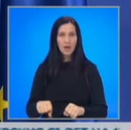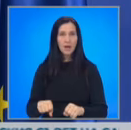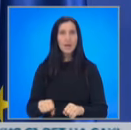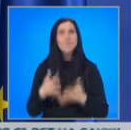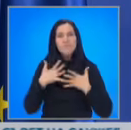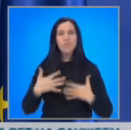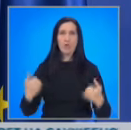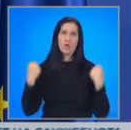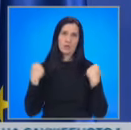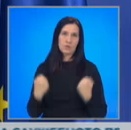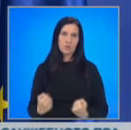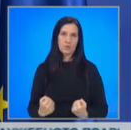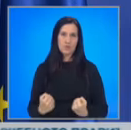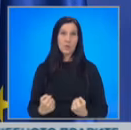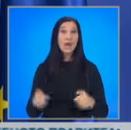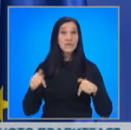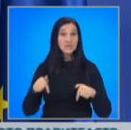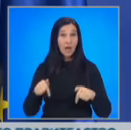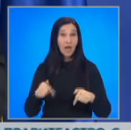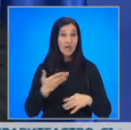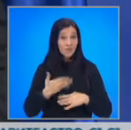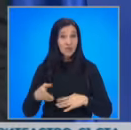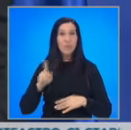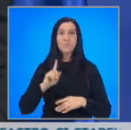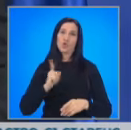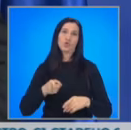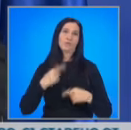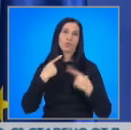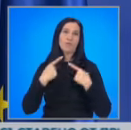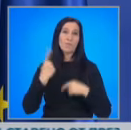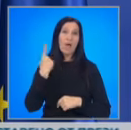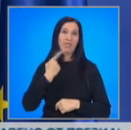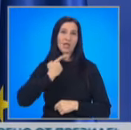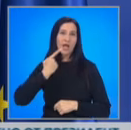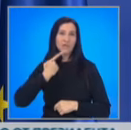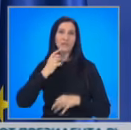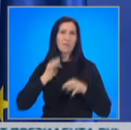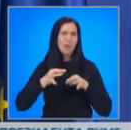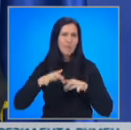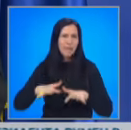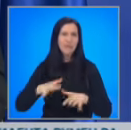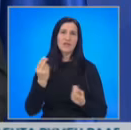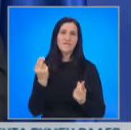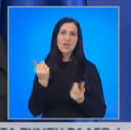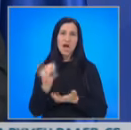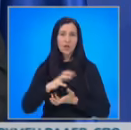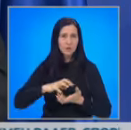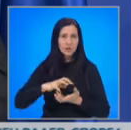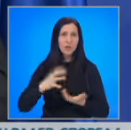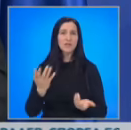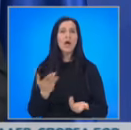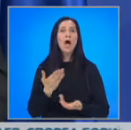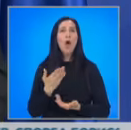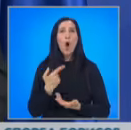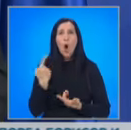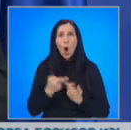Много е трудно. Сега вече можем да си говорим на един език и за пандемията, и за финансовата криза, и откъде и